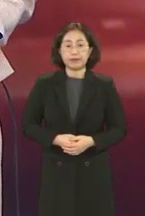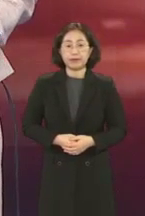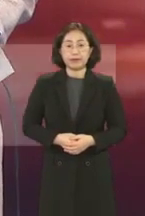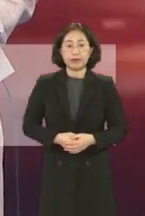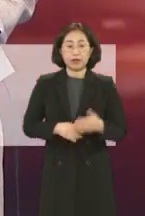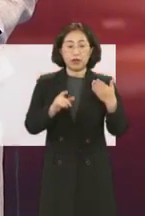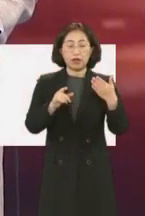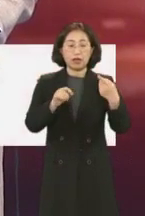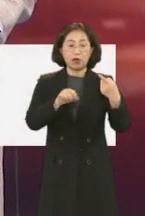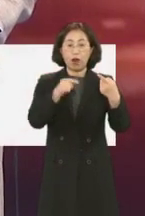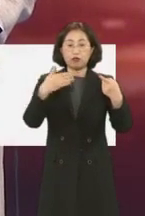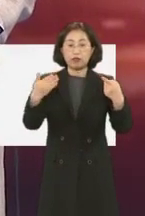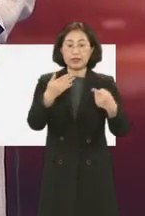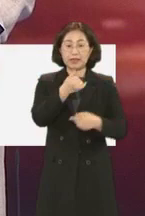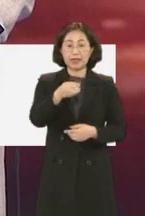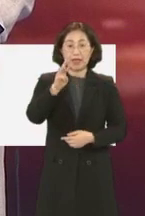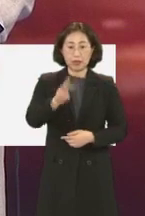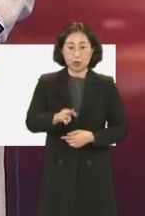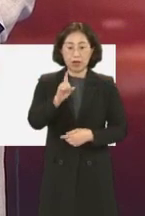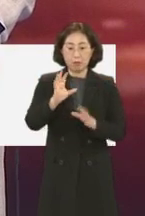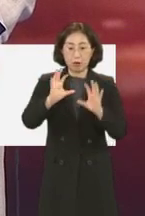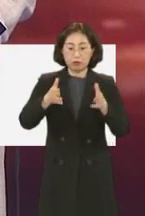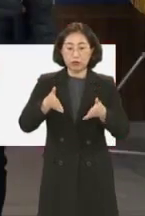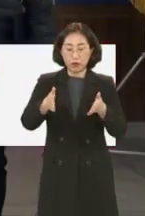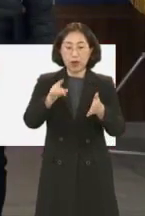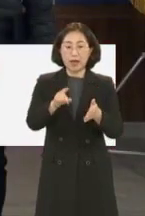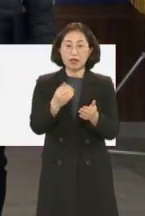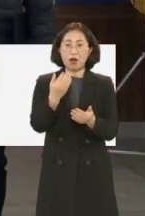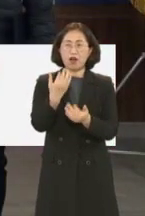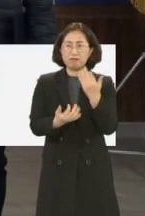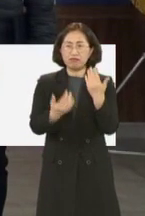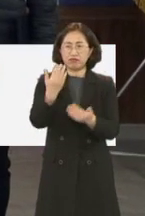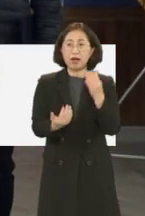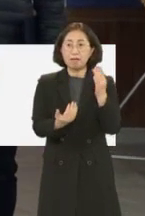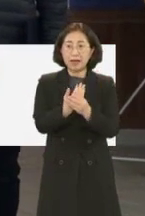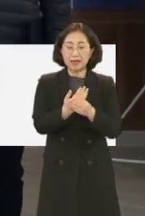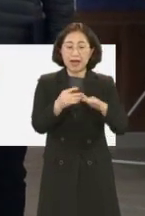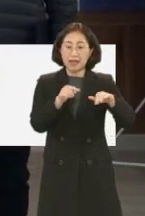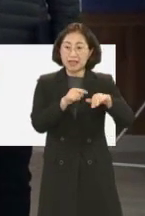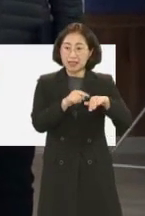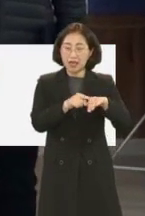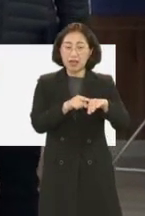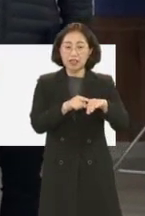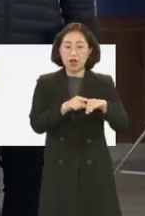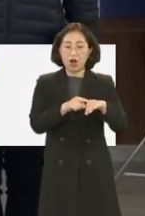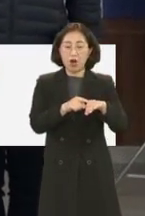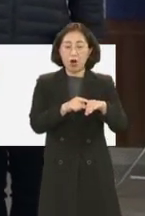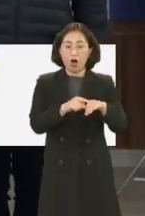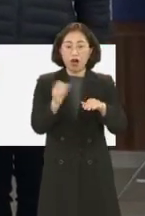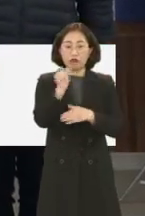지난 9일 세종시 소정면 1번 국도에서 발생한 테슬라 차량 화재 당시 불길에 휩싸인